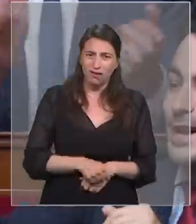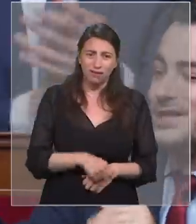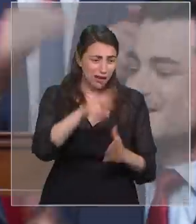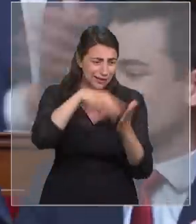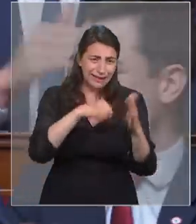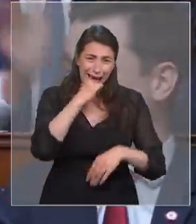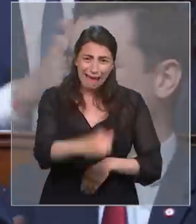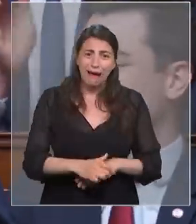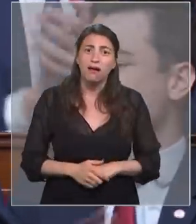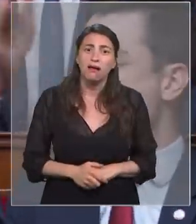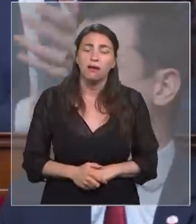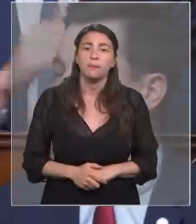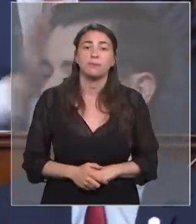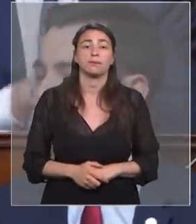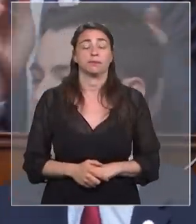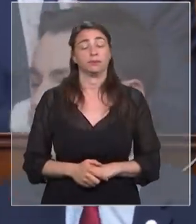Bravo.